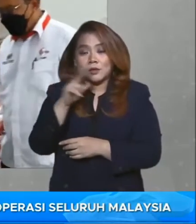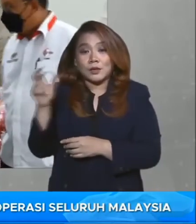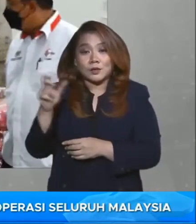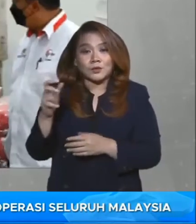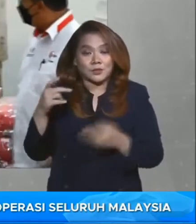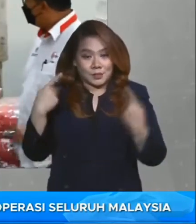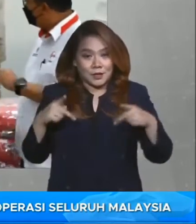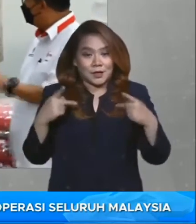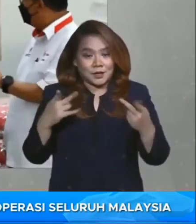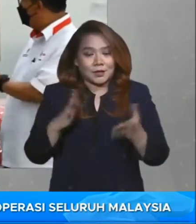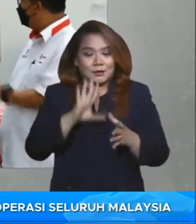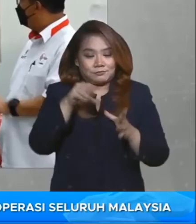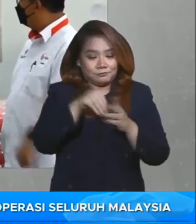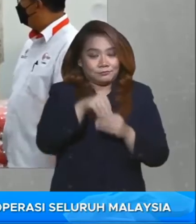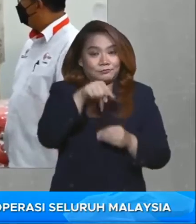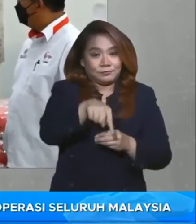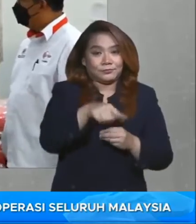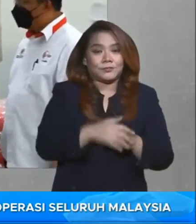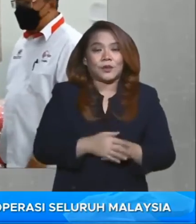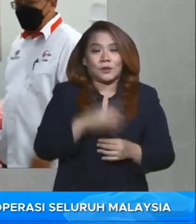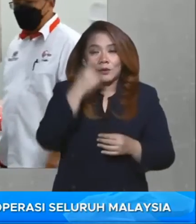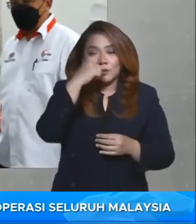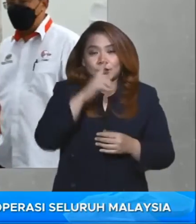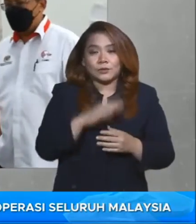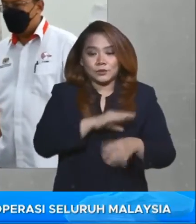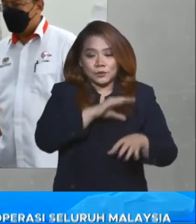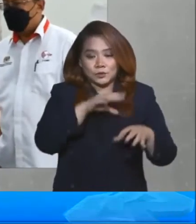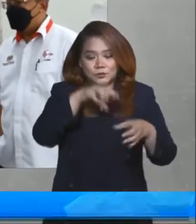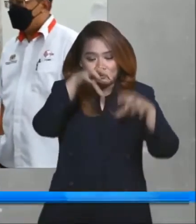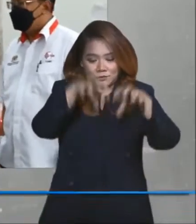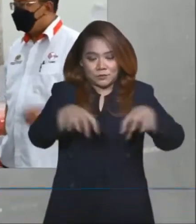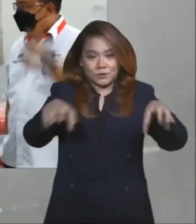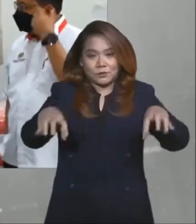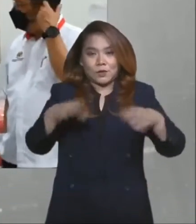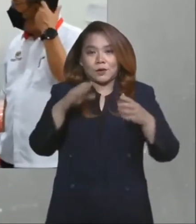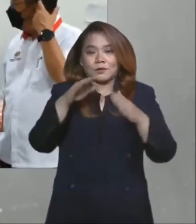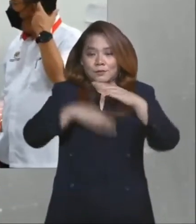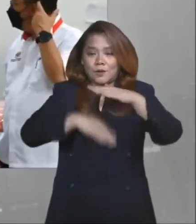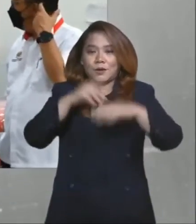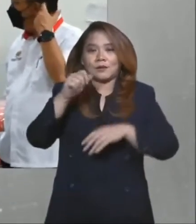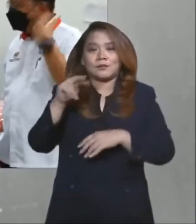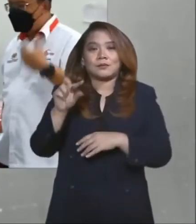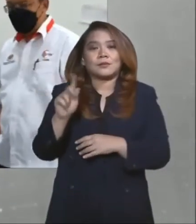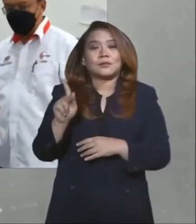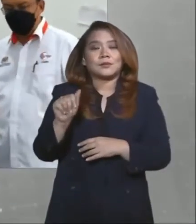kedai terlibat dalam inisiatif tersebut yang bernaung dibawah angkasa